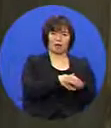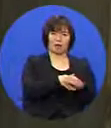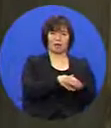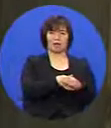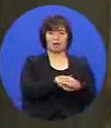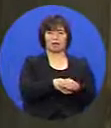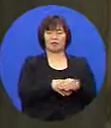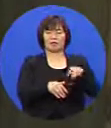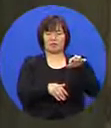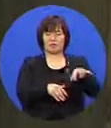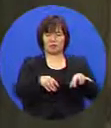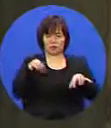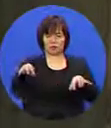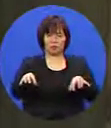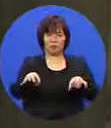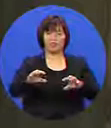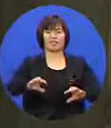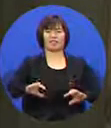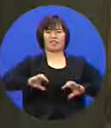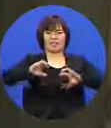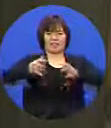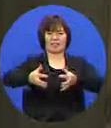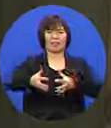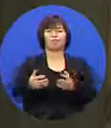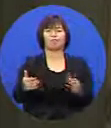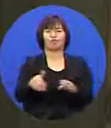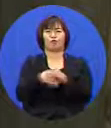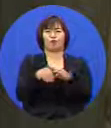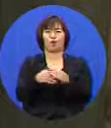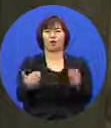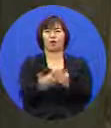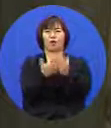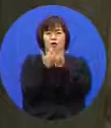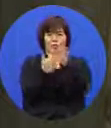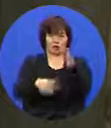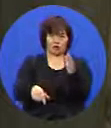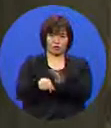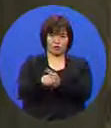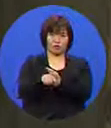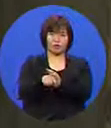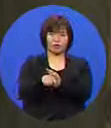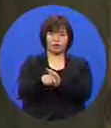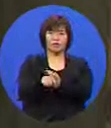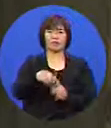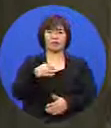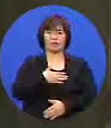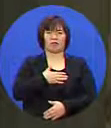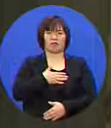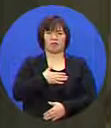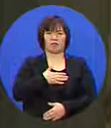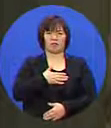바로 이 세계적인 문화로 발전될 수 있도록 저희가